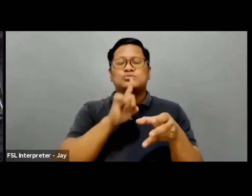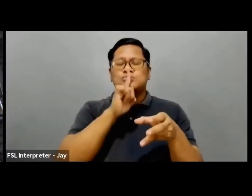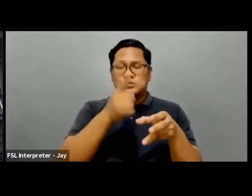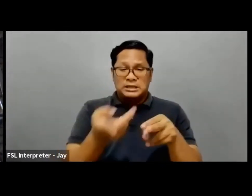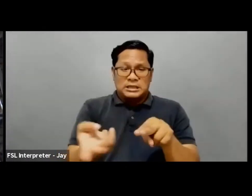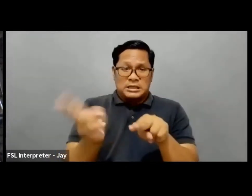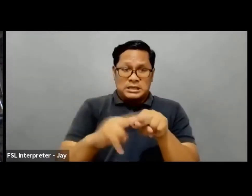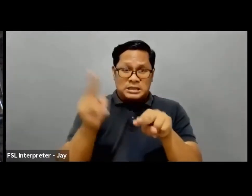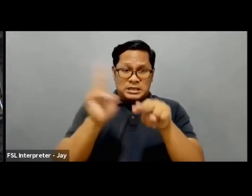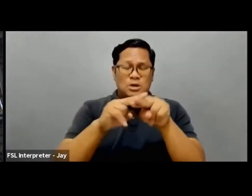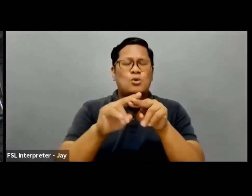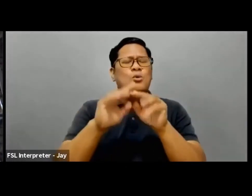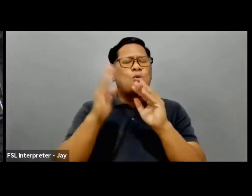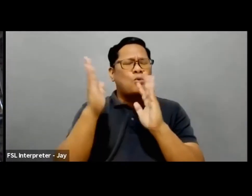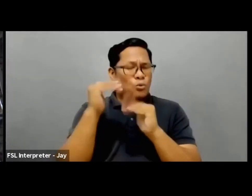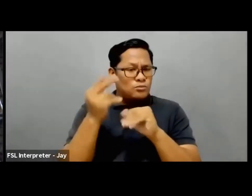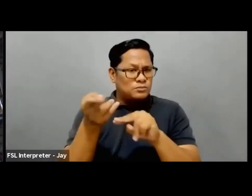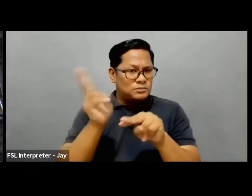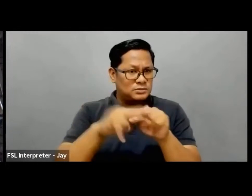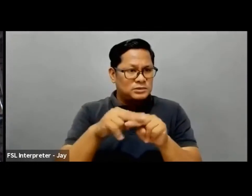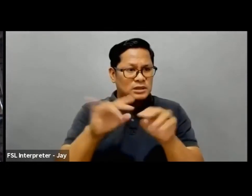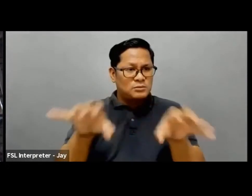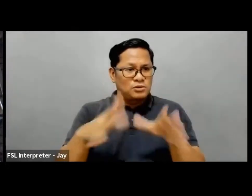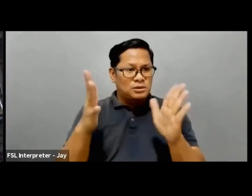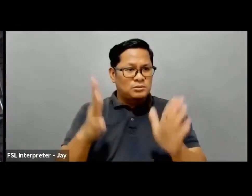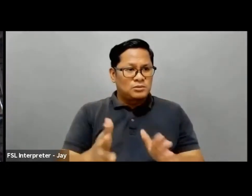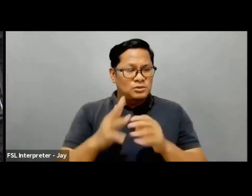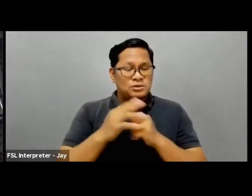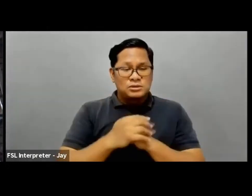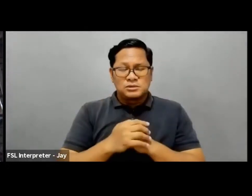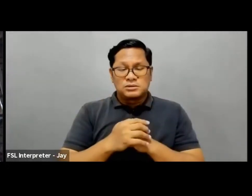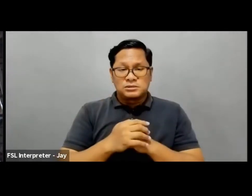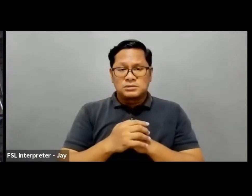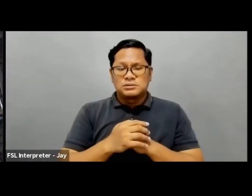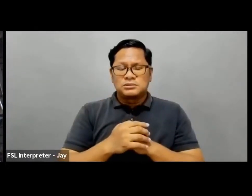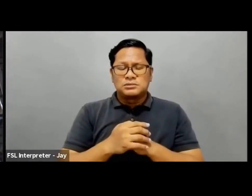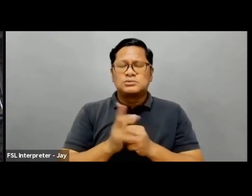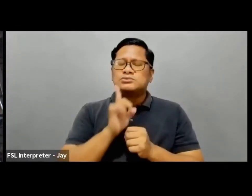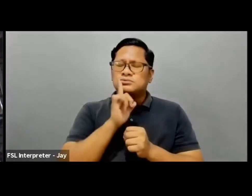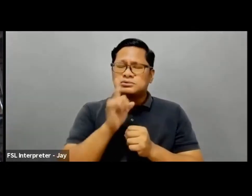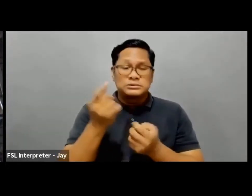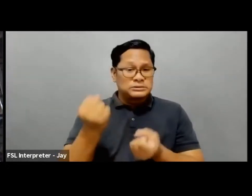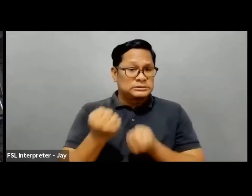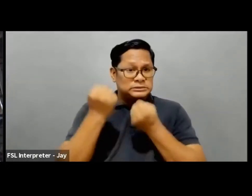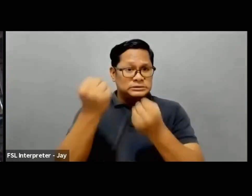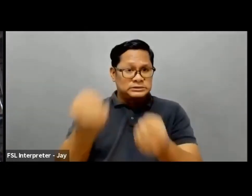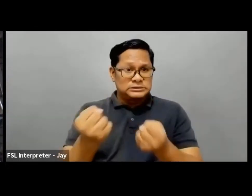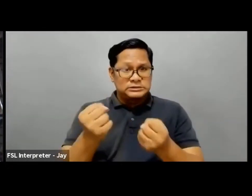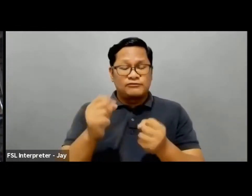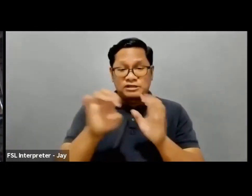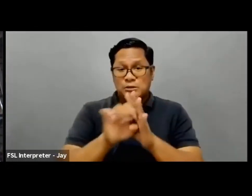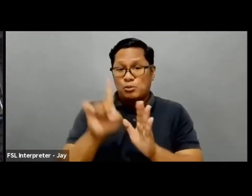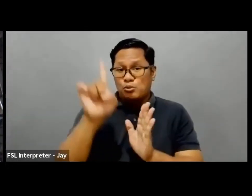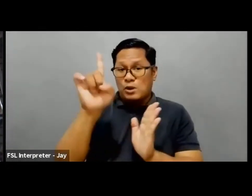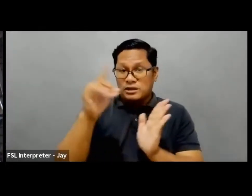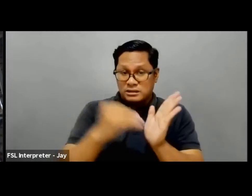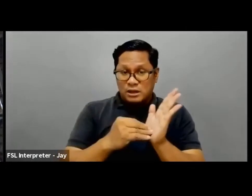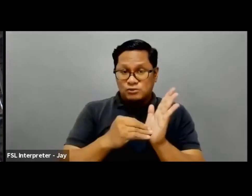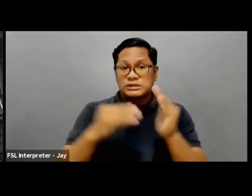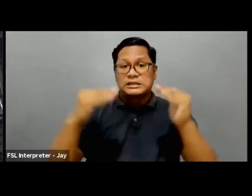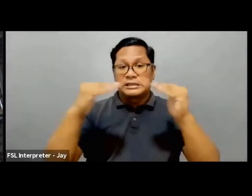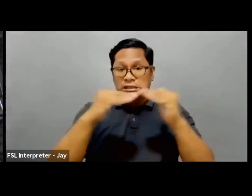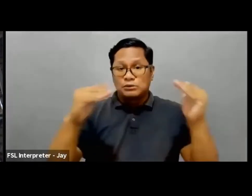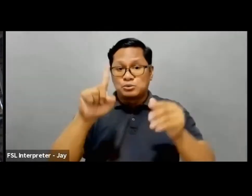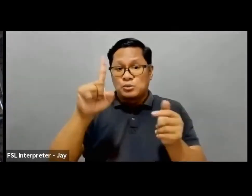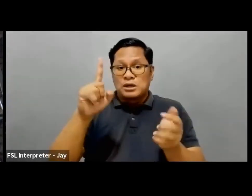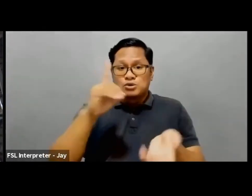mga manggagamot. Ang kaamin pong mungkahi ay bawat 1,000 population, sana may isang doktor.